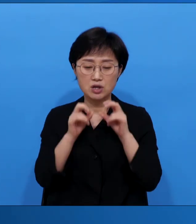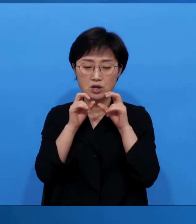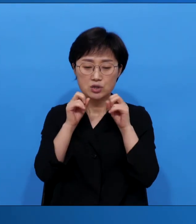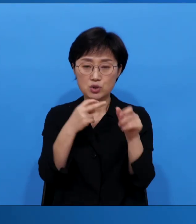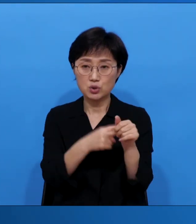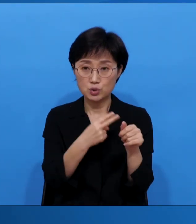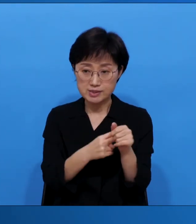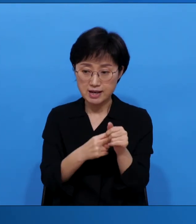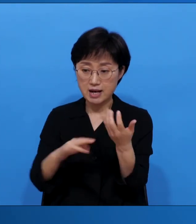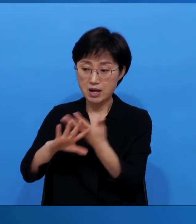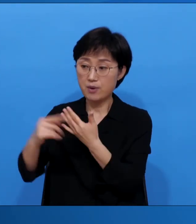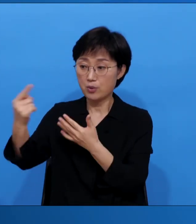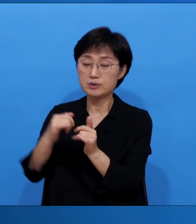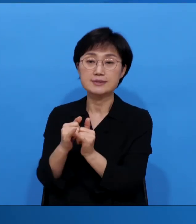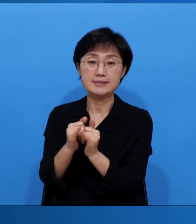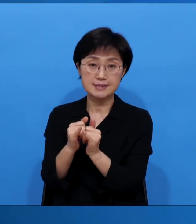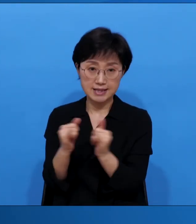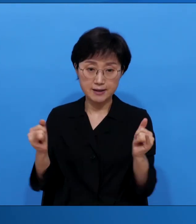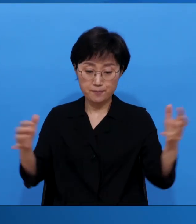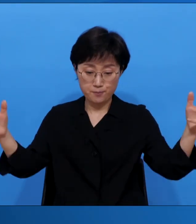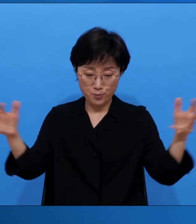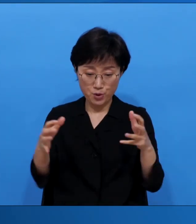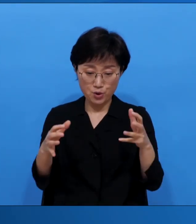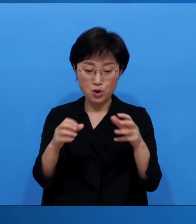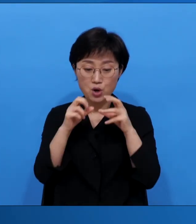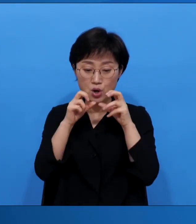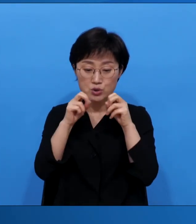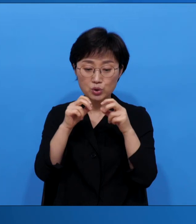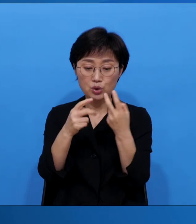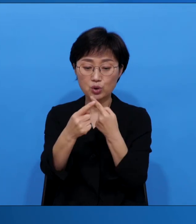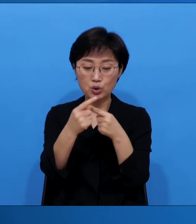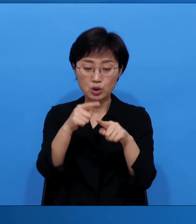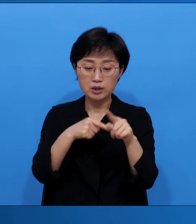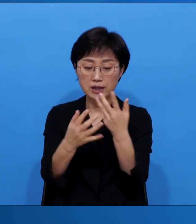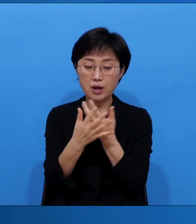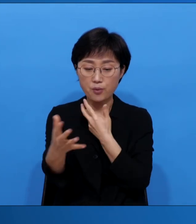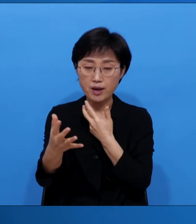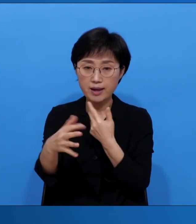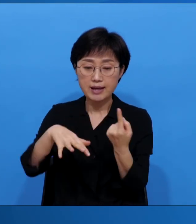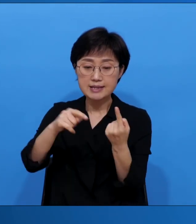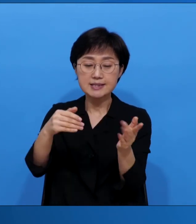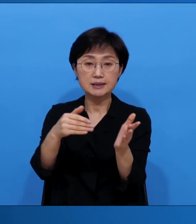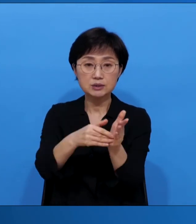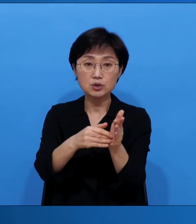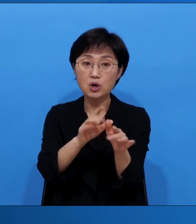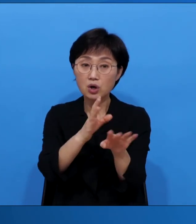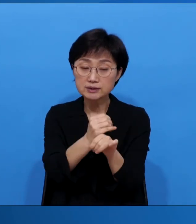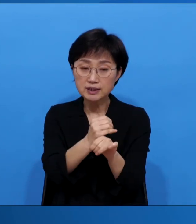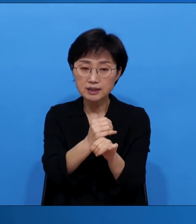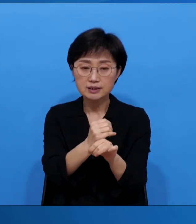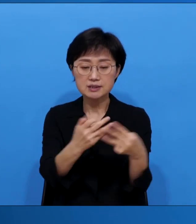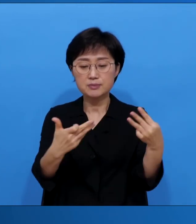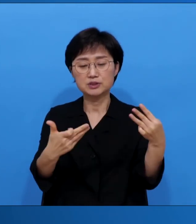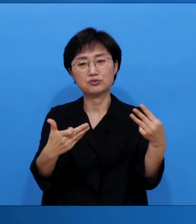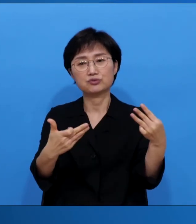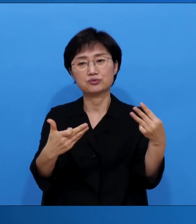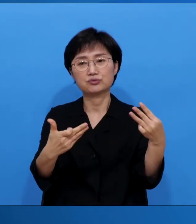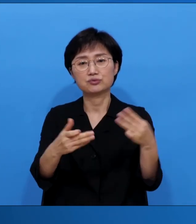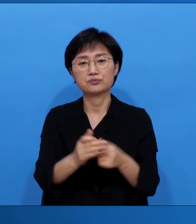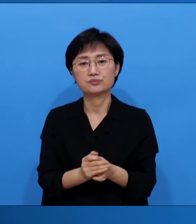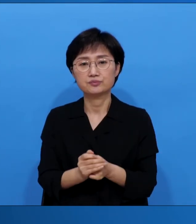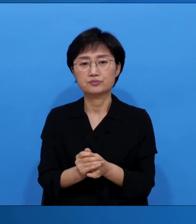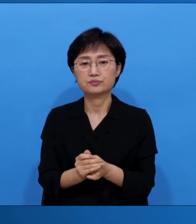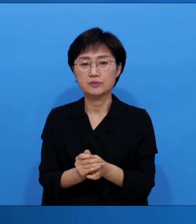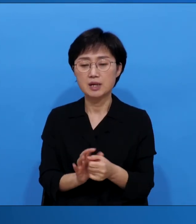선교사님과 해외 사명자를 대상으로 하는 선교대회 1차 등록이 오는 19일 마감됩니다. 전 세계에서